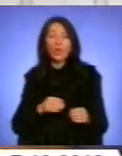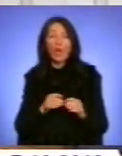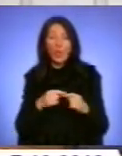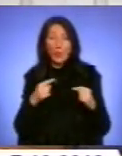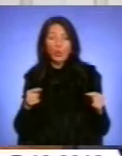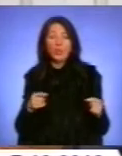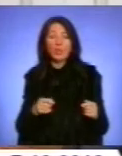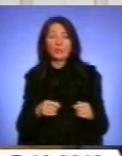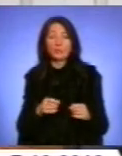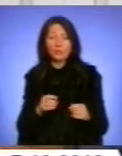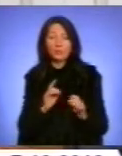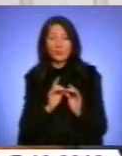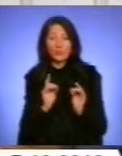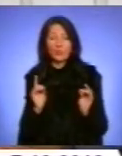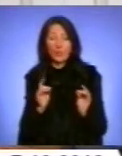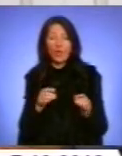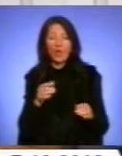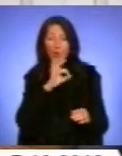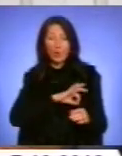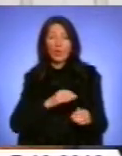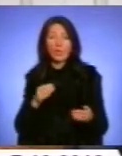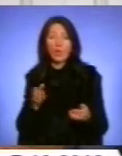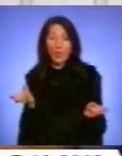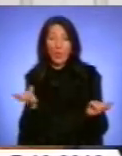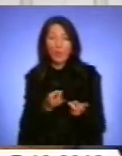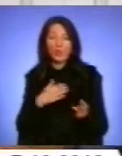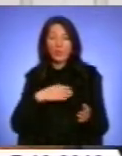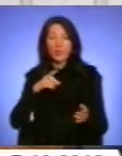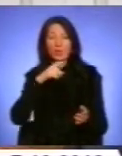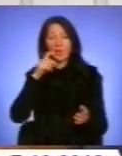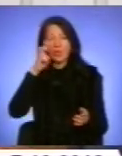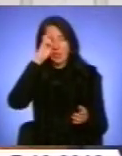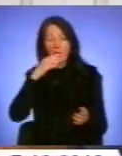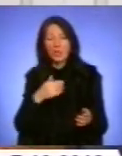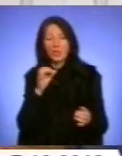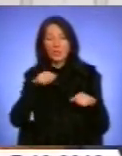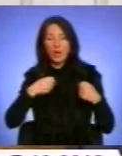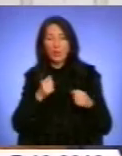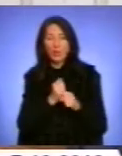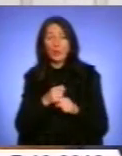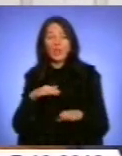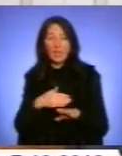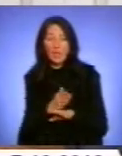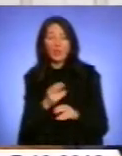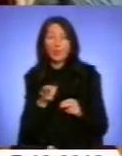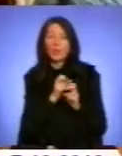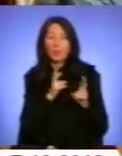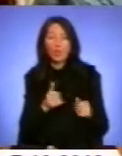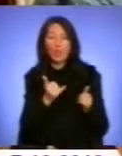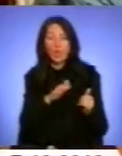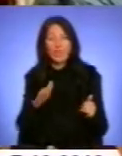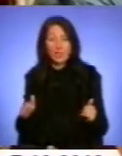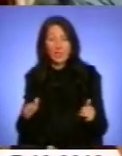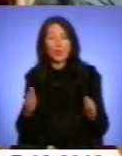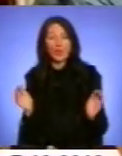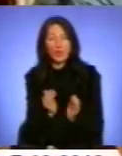країні. От ми стараємося зробити її якісною, безпечною для дітей, для нашого підростаючого покоління. А товариство